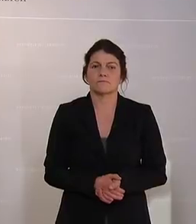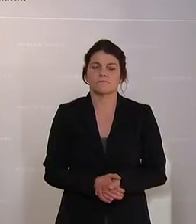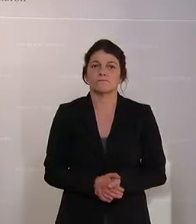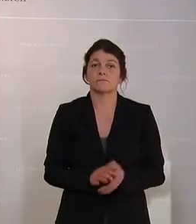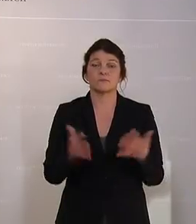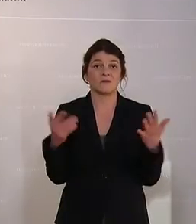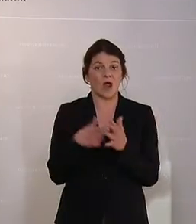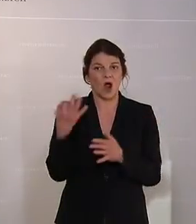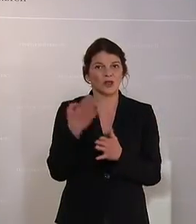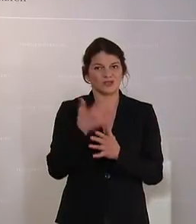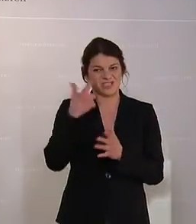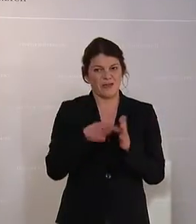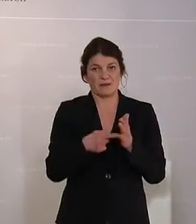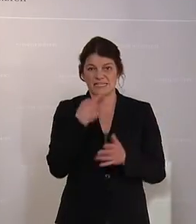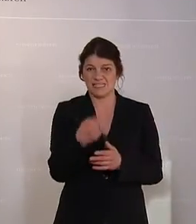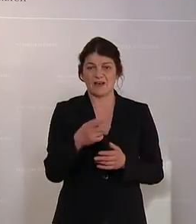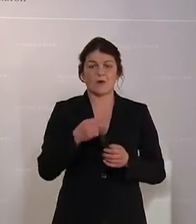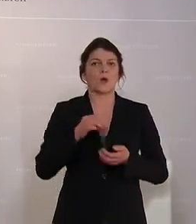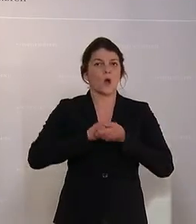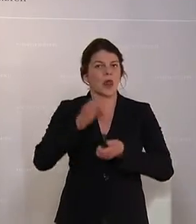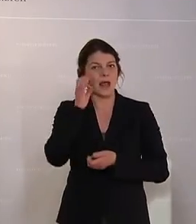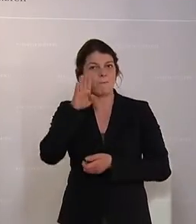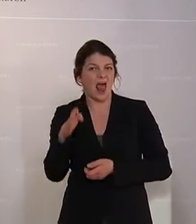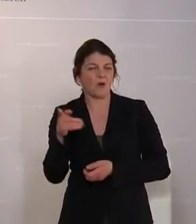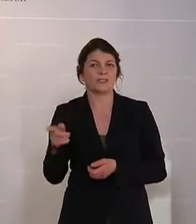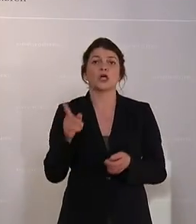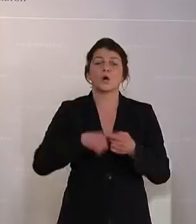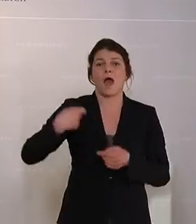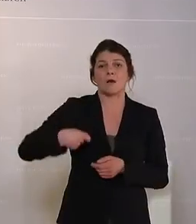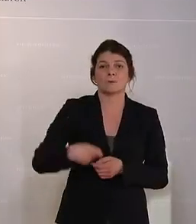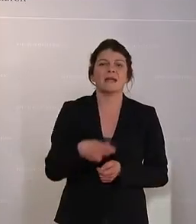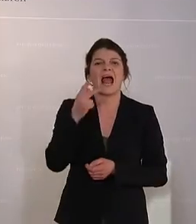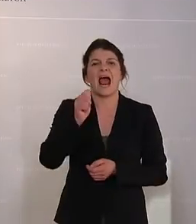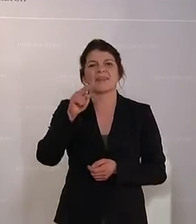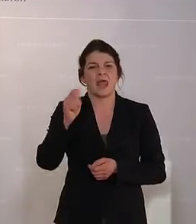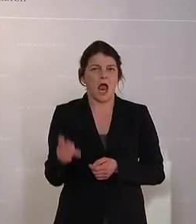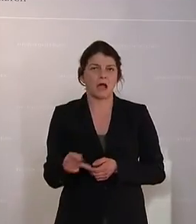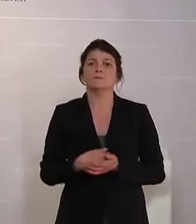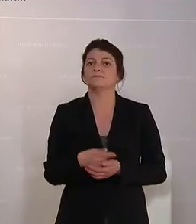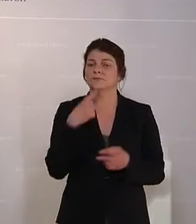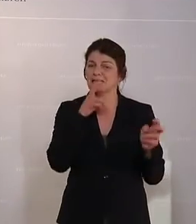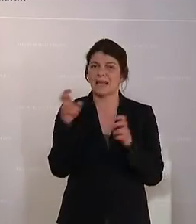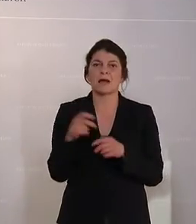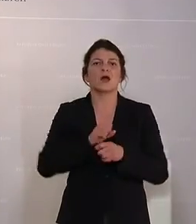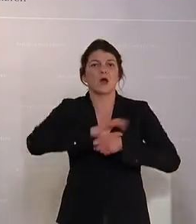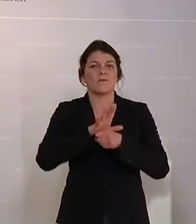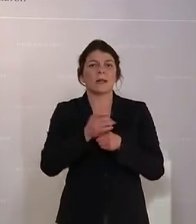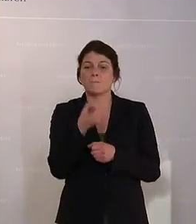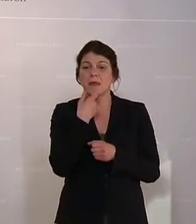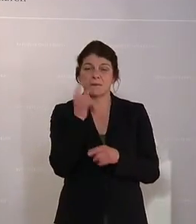Weil das heute schon zweimal angesprochen worden ist von der Kollegin Perlakovic und auch vom Abgeordneten Kaniak, Thema